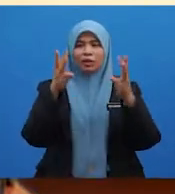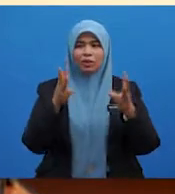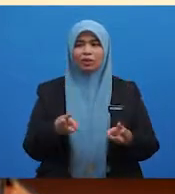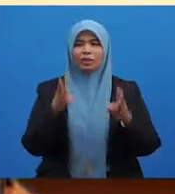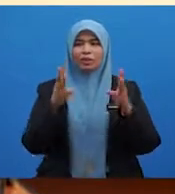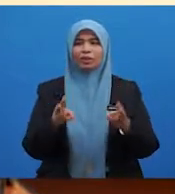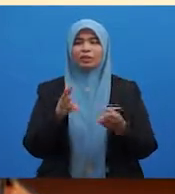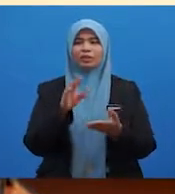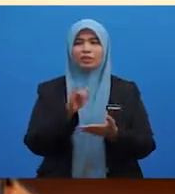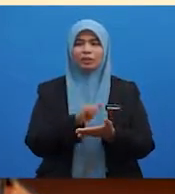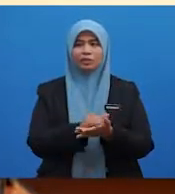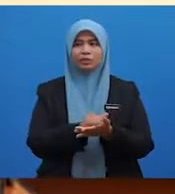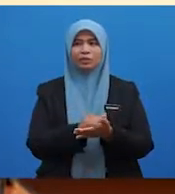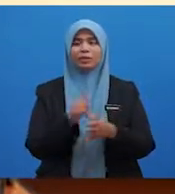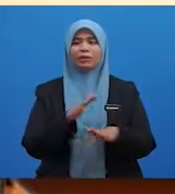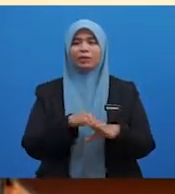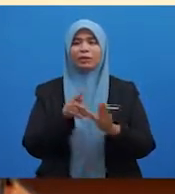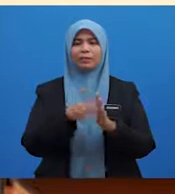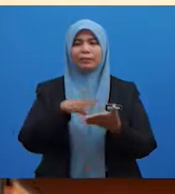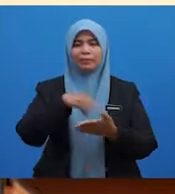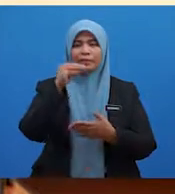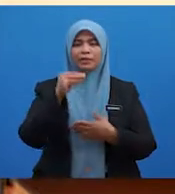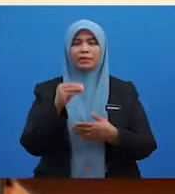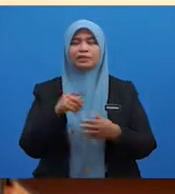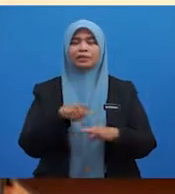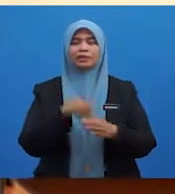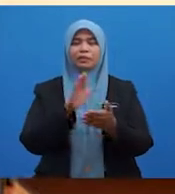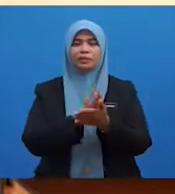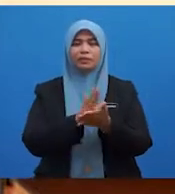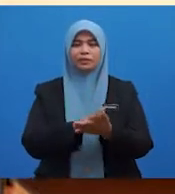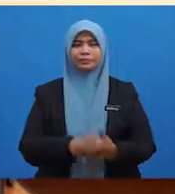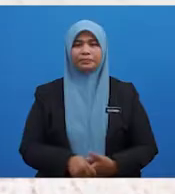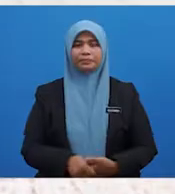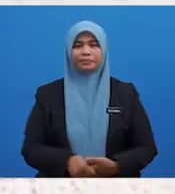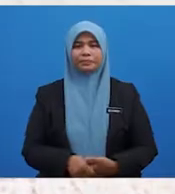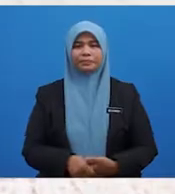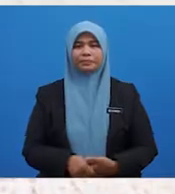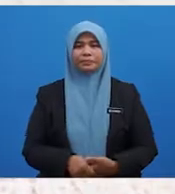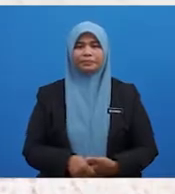watak-watak tersebut pada pembelajaran di sekolah pelajar.